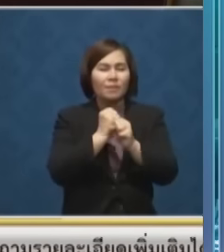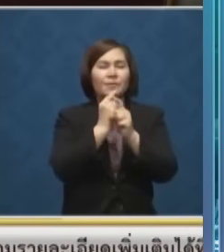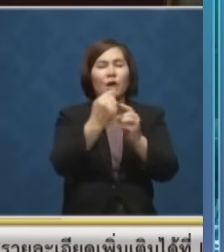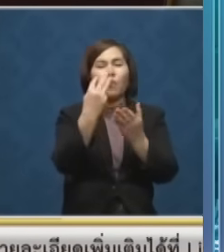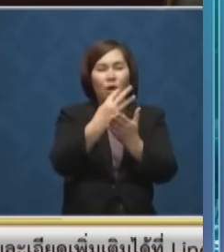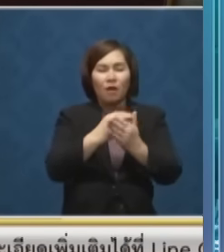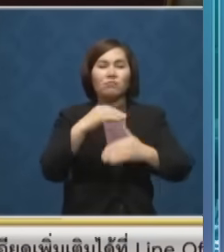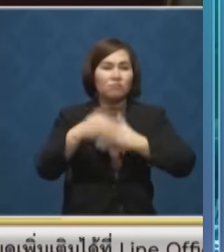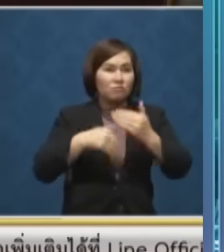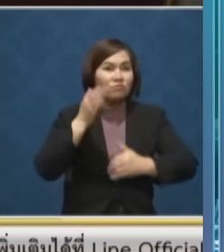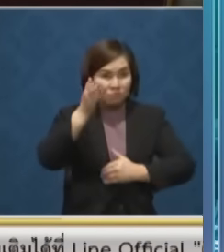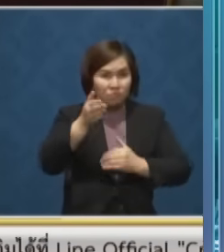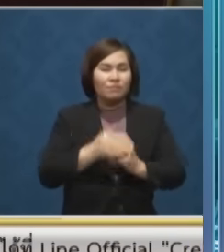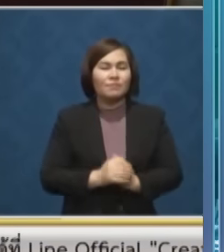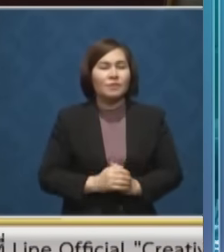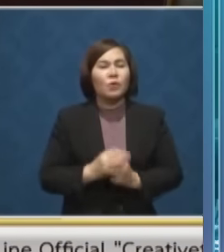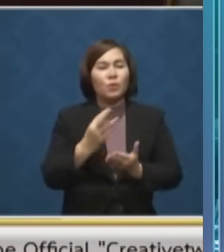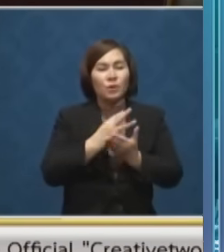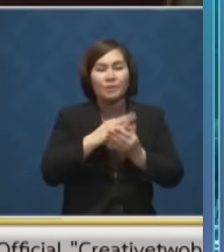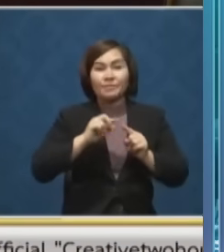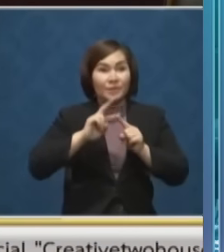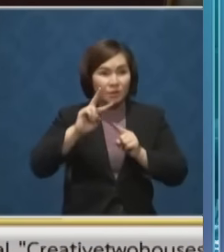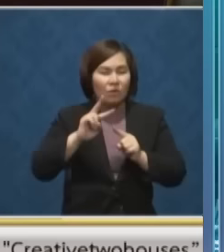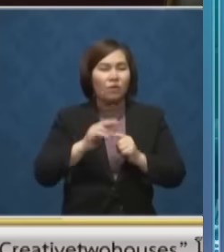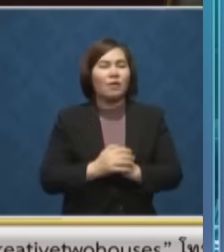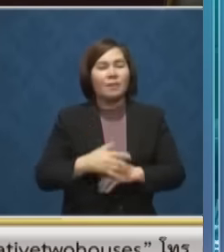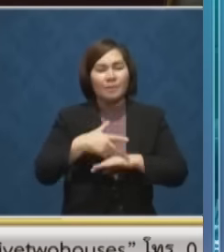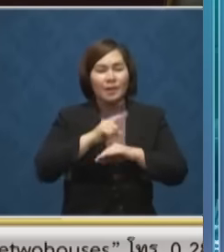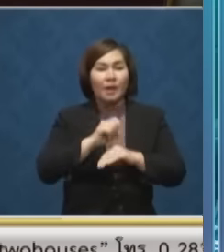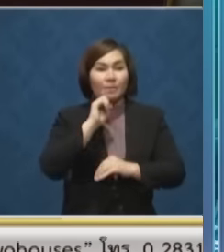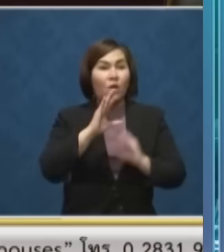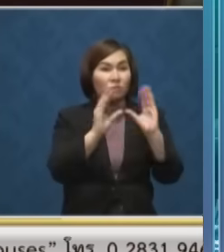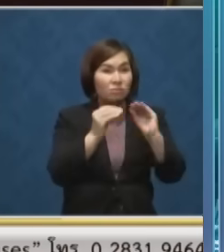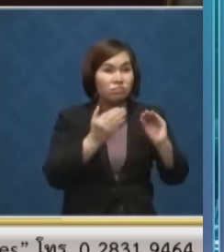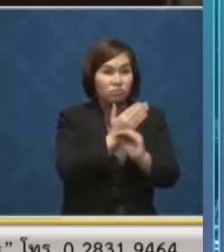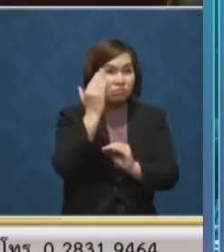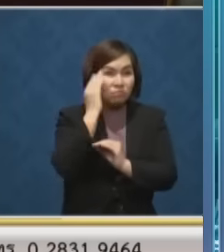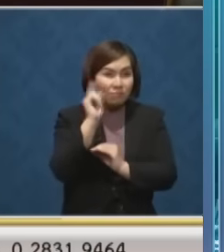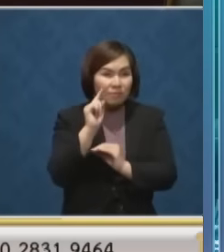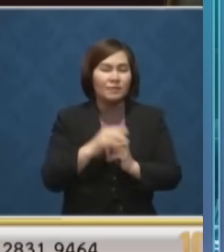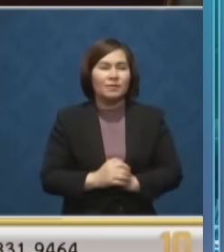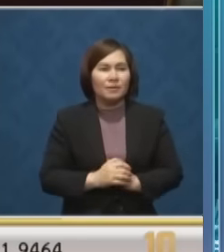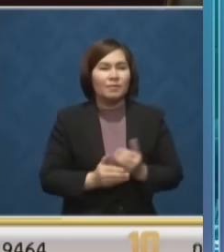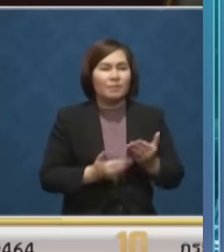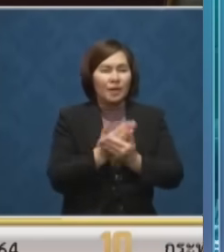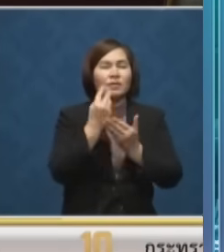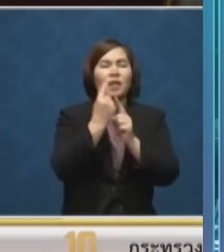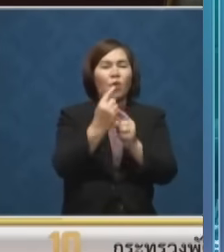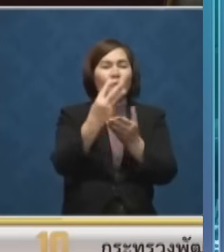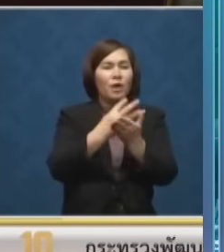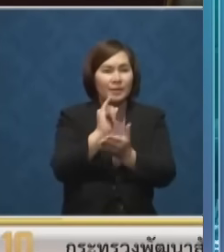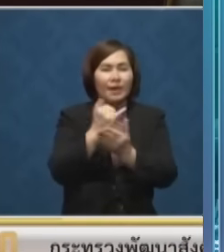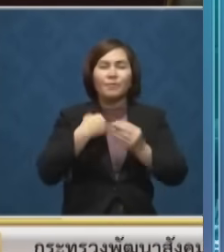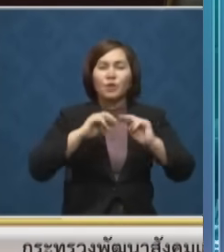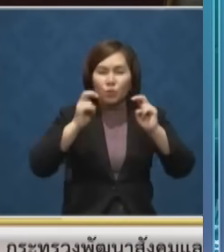ฉะนั้นหมออ๋องเป็นรองประธานสภาอยู ่ ถ้าเกิดว่าไม่ลาออกแล้วก้าวไกลเป็นฝ่ายค้านก้าวไกลจะไม่ได้เป็นผู้นำฝ่ายค้